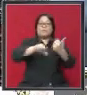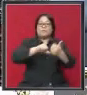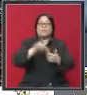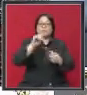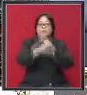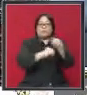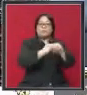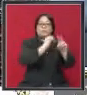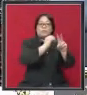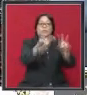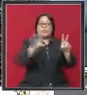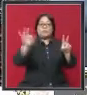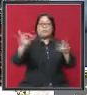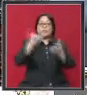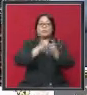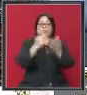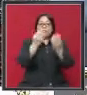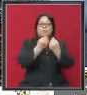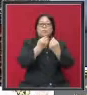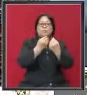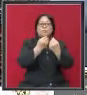tahun 2019 ialah sejumlah